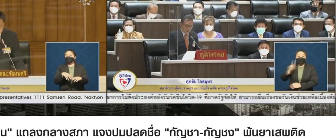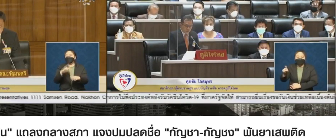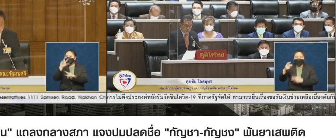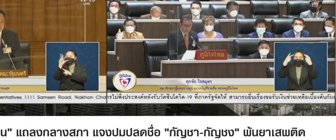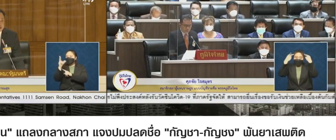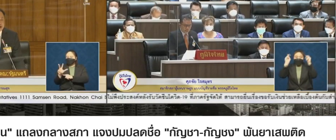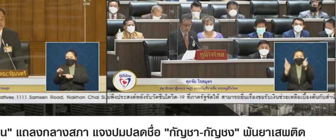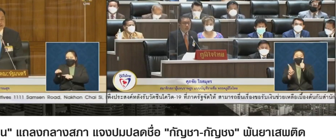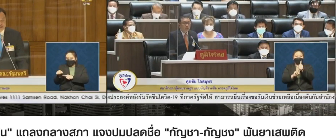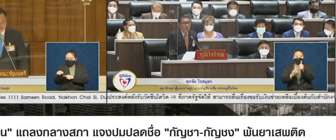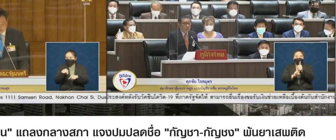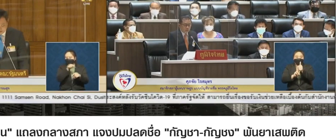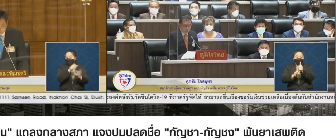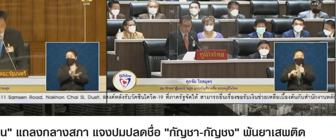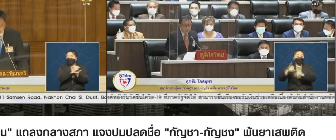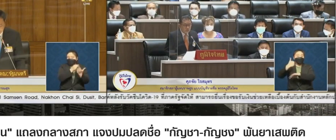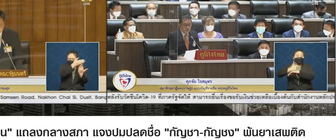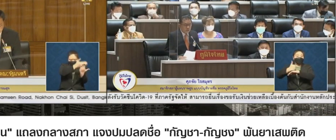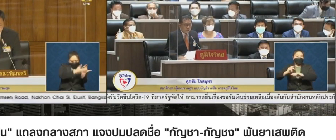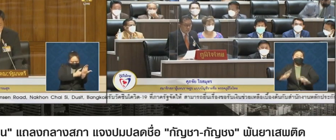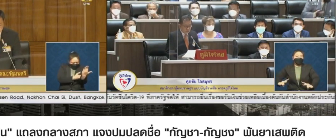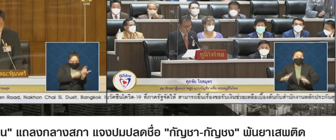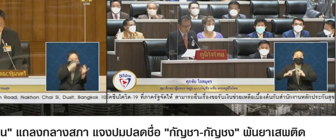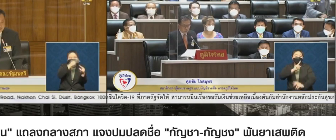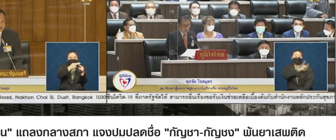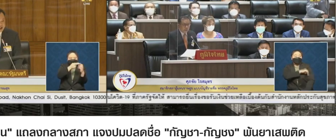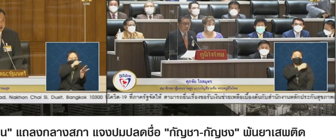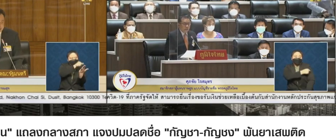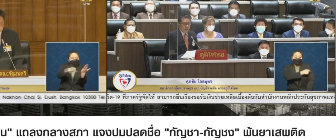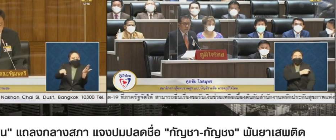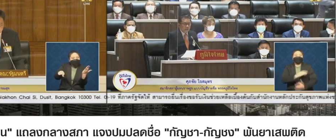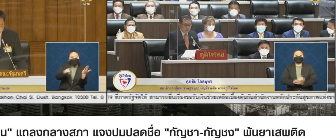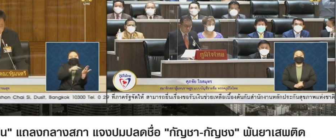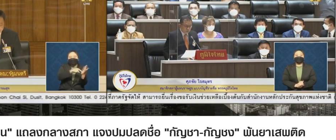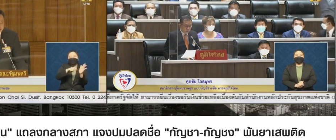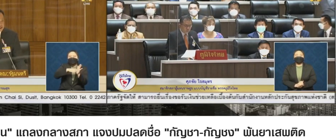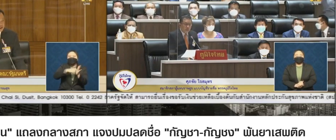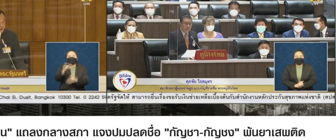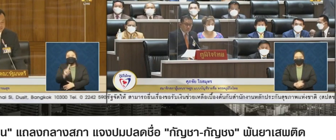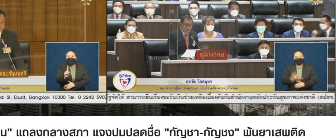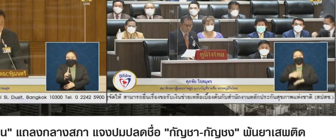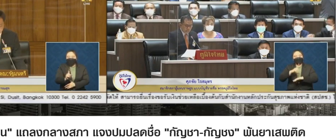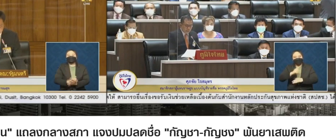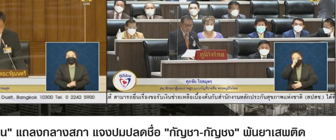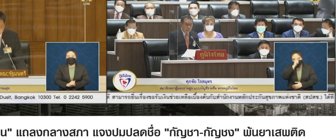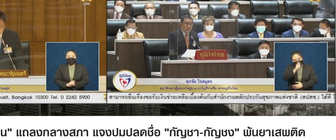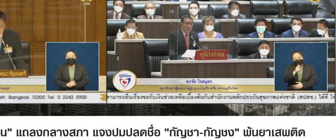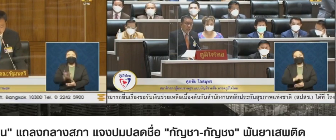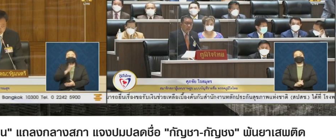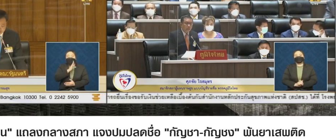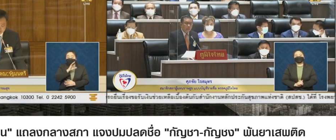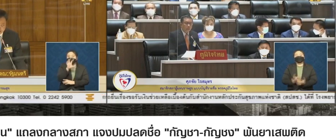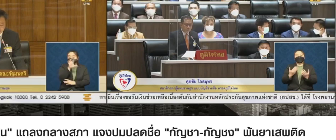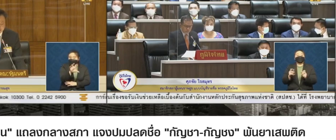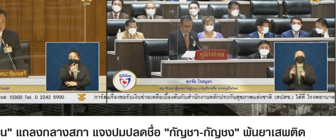าออกจากการเป็ยาเสบตดให้โทษประเภท 5 คืออะไรบ้าง?หลงจากผผลมักบชัยแล้ว